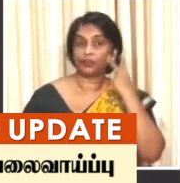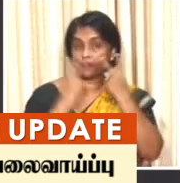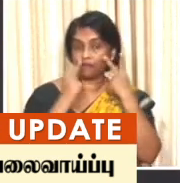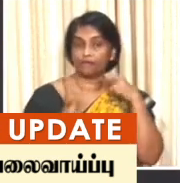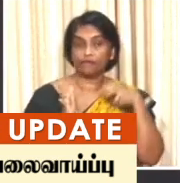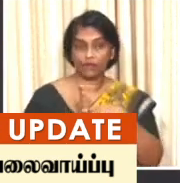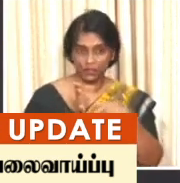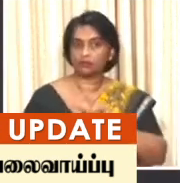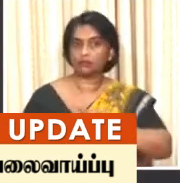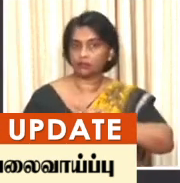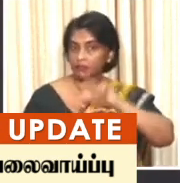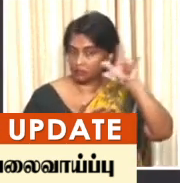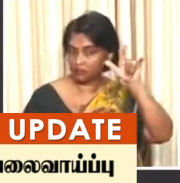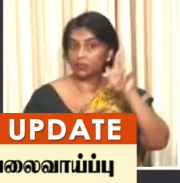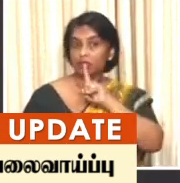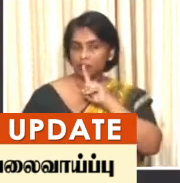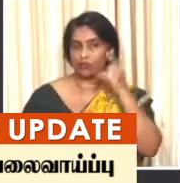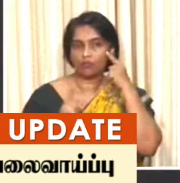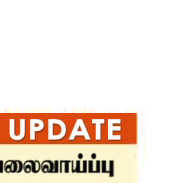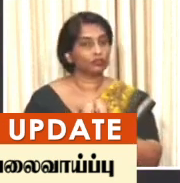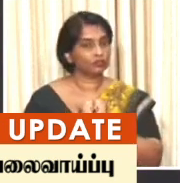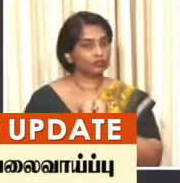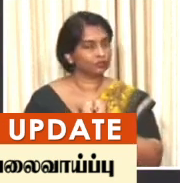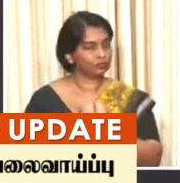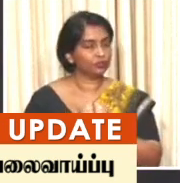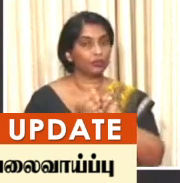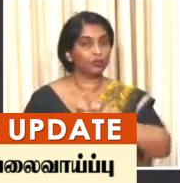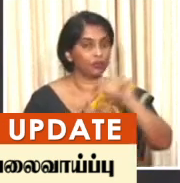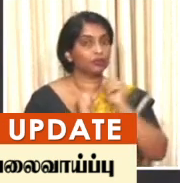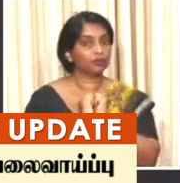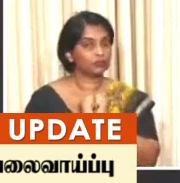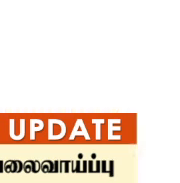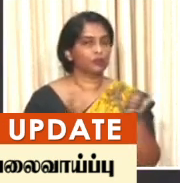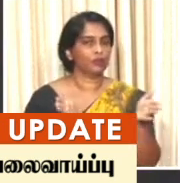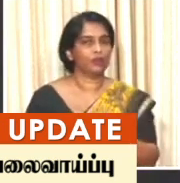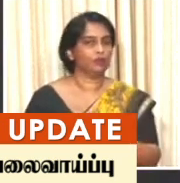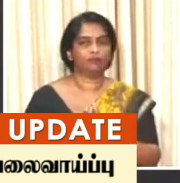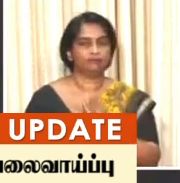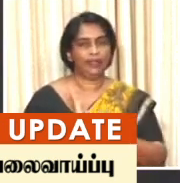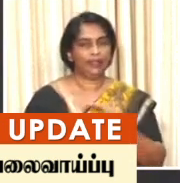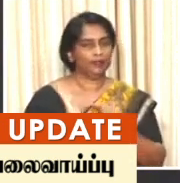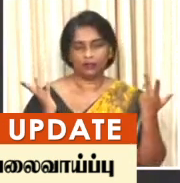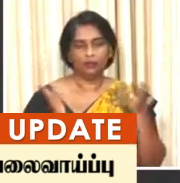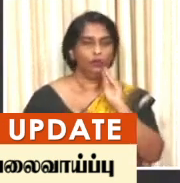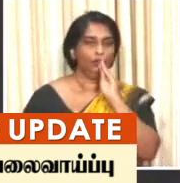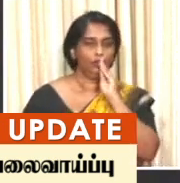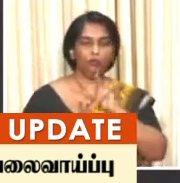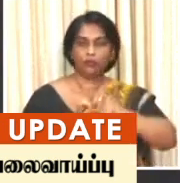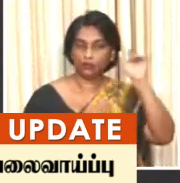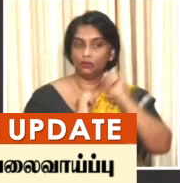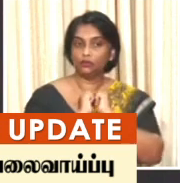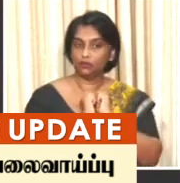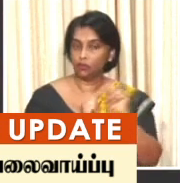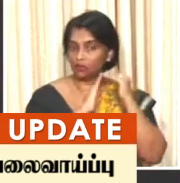මගින් විදේශගත වීම කියන කාරණාව රැකියා විදේශ රැකියා ක්ෂේත්‍රයට ගන්නේ නැහැ නෛතිකව ගත්තහම ඒ කියන්නේ විදේශ සේවා